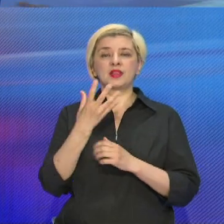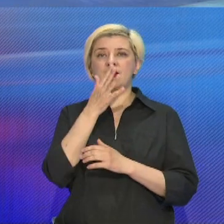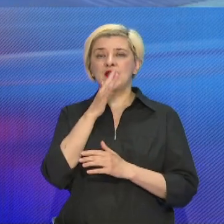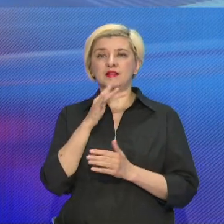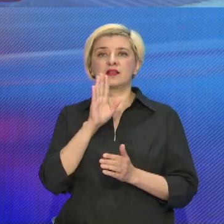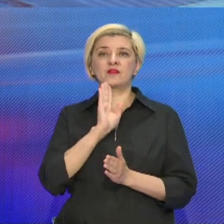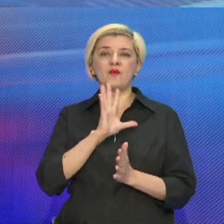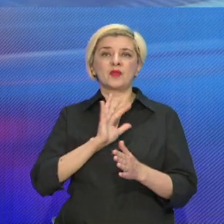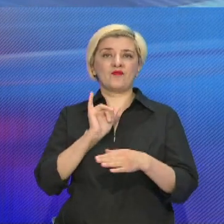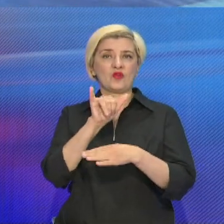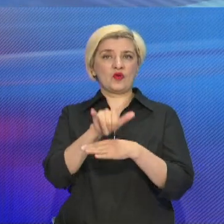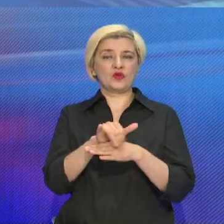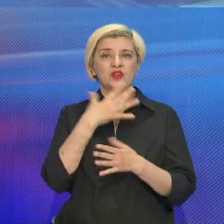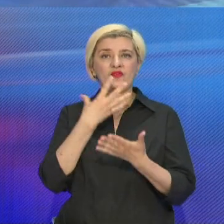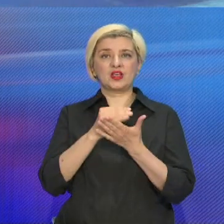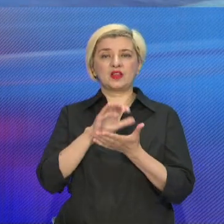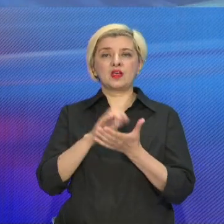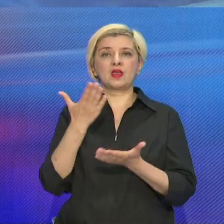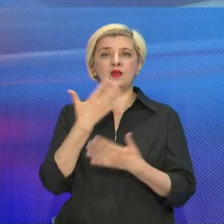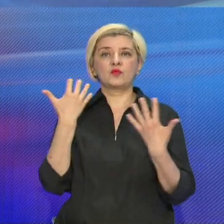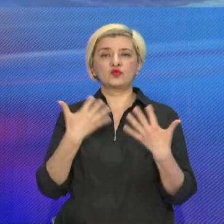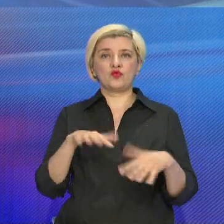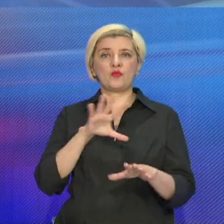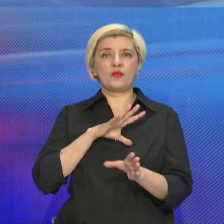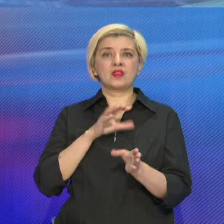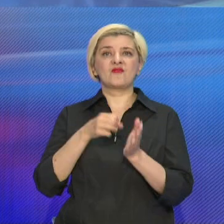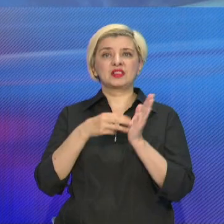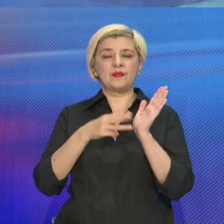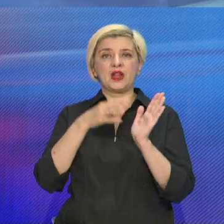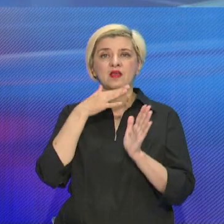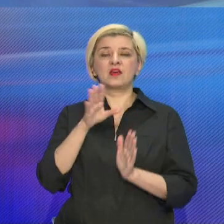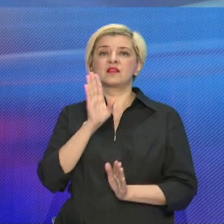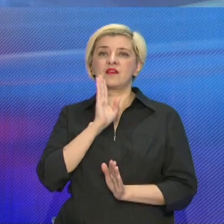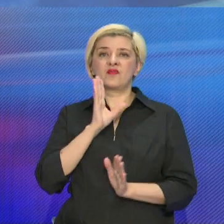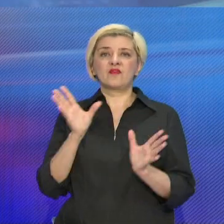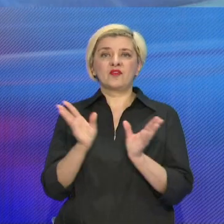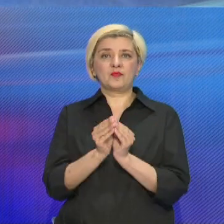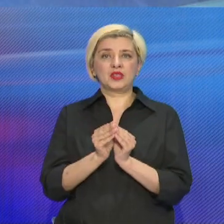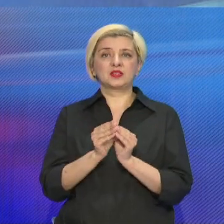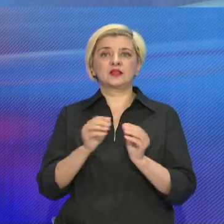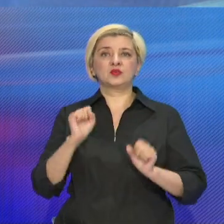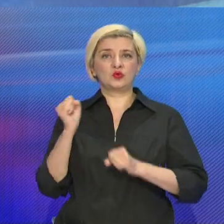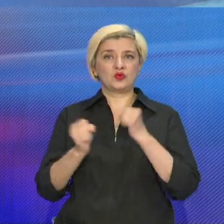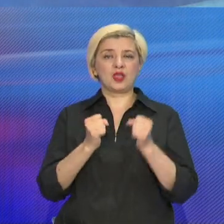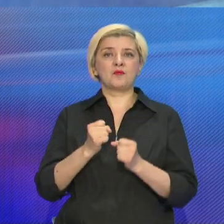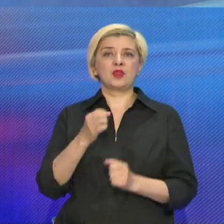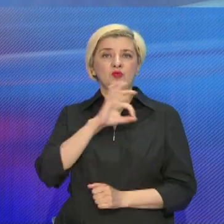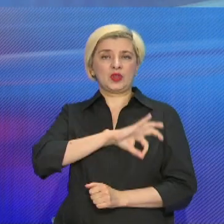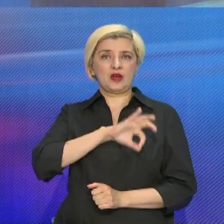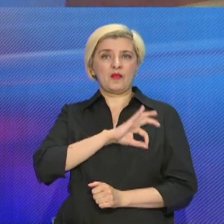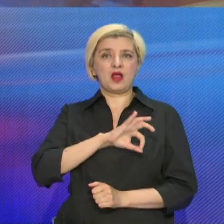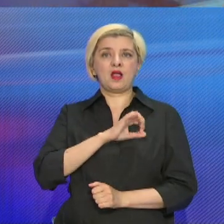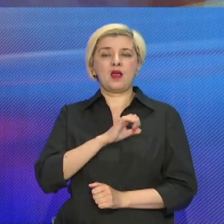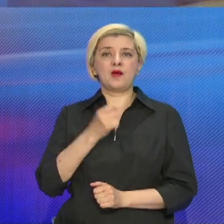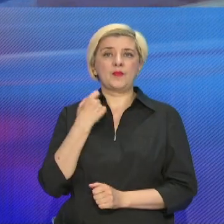своих знакомых, яким уже исполнилось 18 годов. Неполнолетняя разом с товарищами уживала алкоголь. У нецверозом стане она